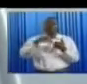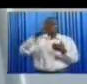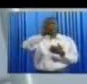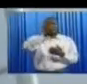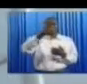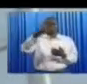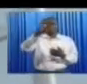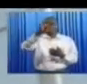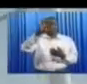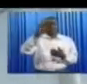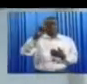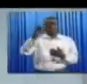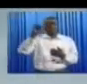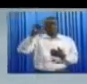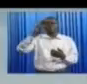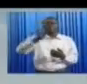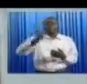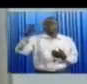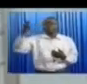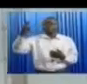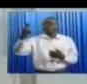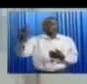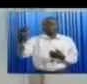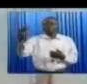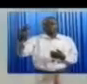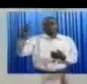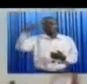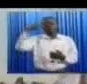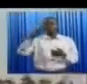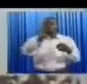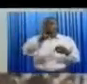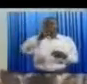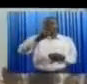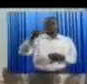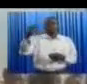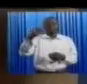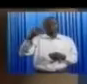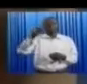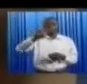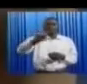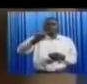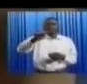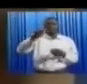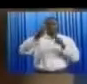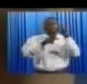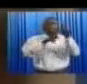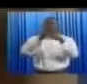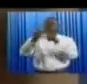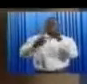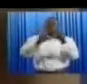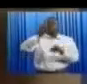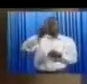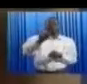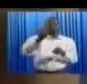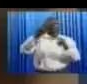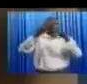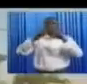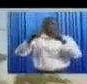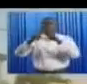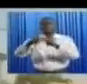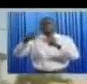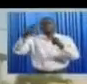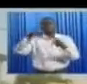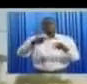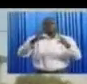cubes relié au réseau de l'ONEA, l'Office national de l'eau et de l'assainissement, que les populations des 20 villages et campements autour de la ville de